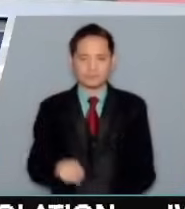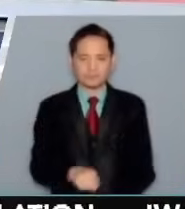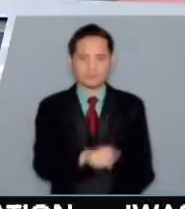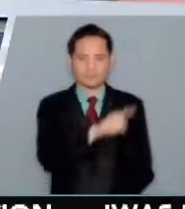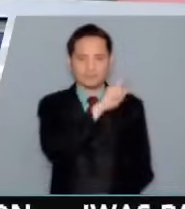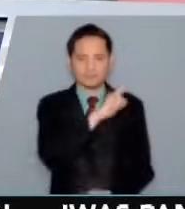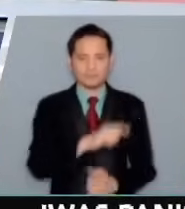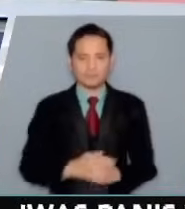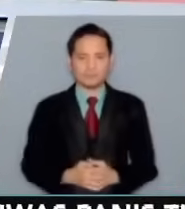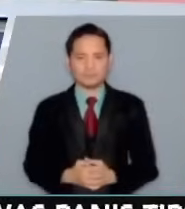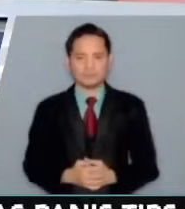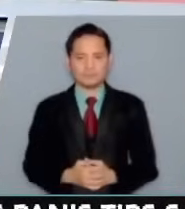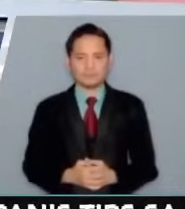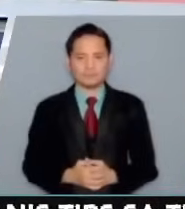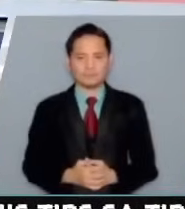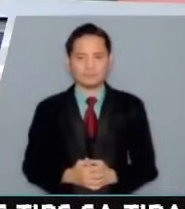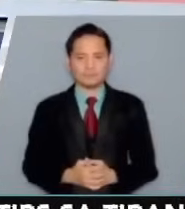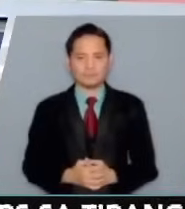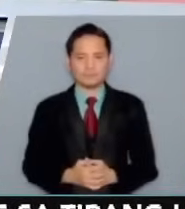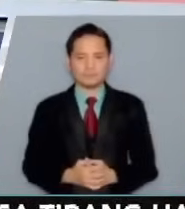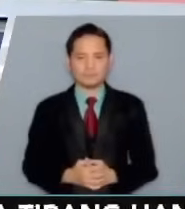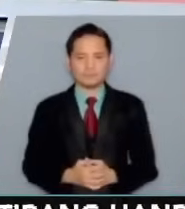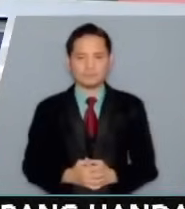lagi, mga kapuso.